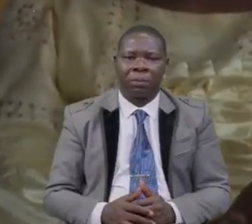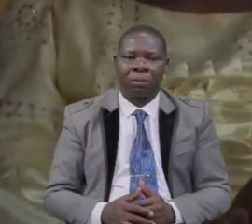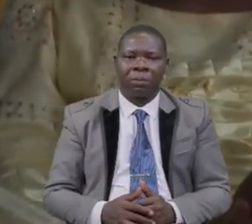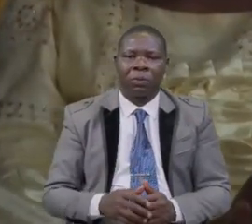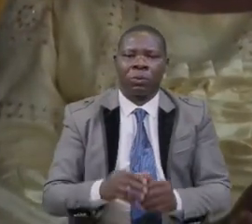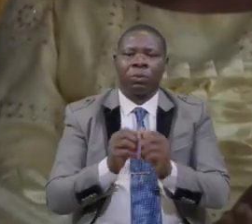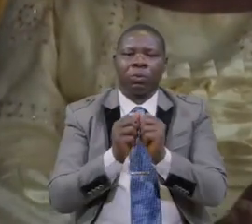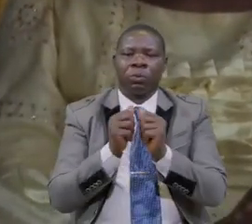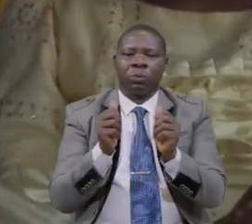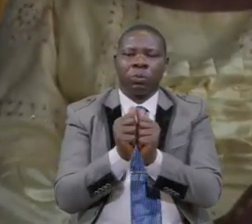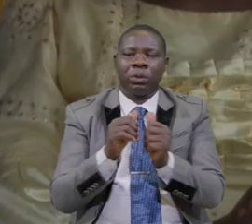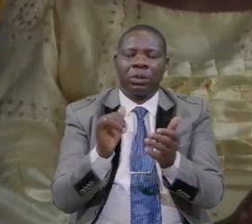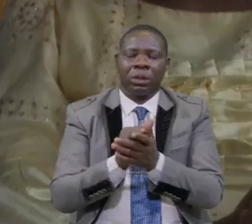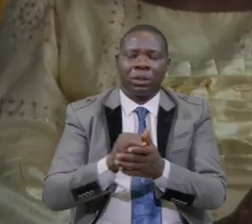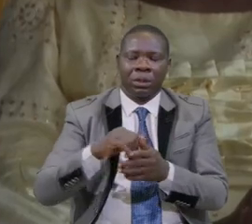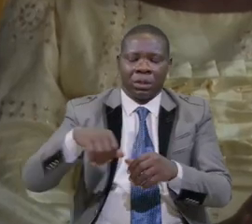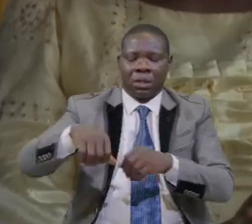pour cette onction